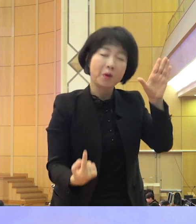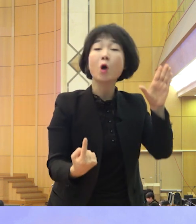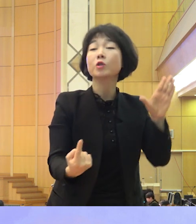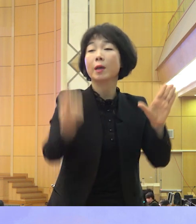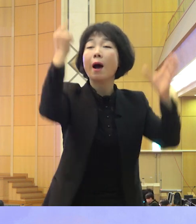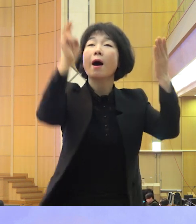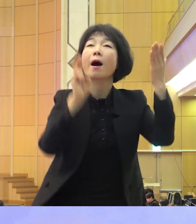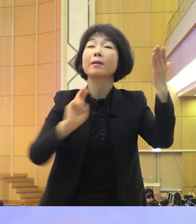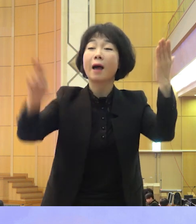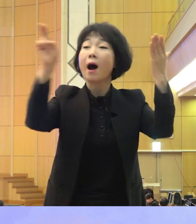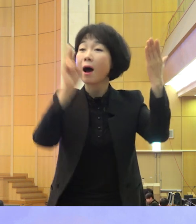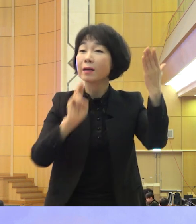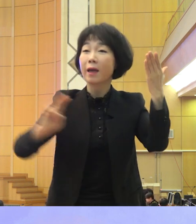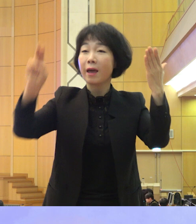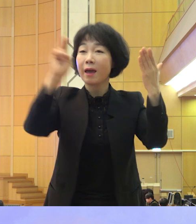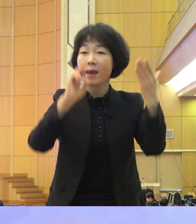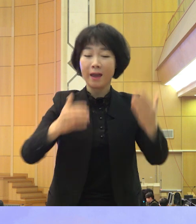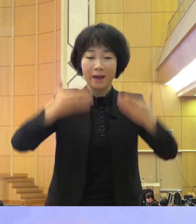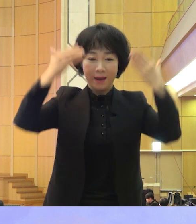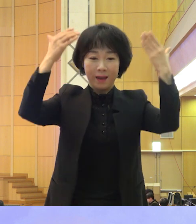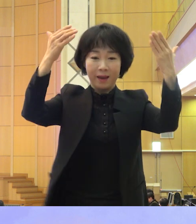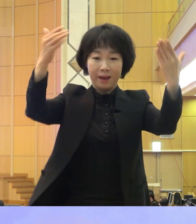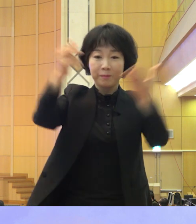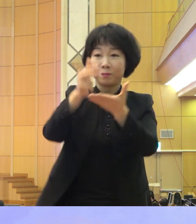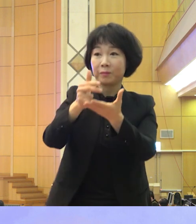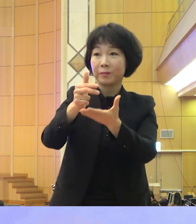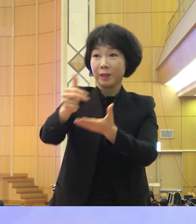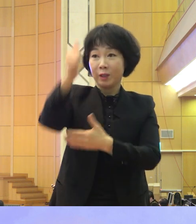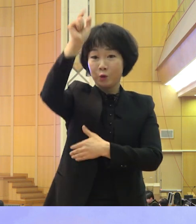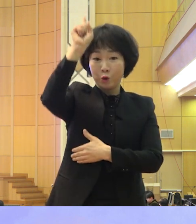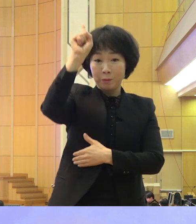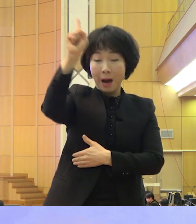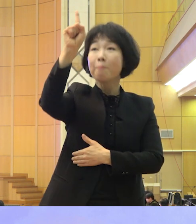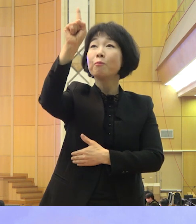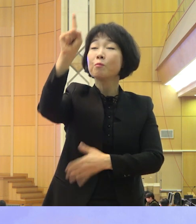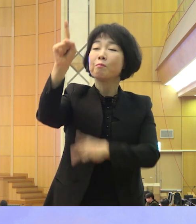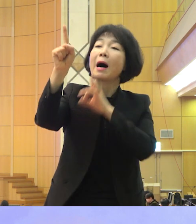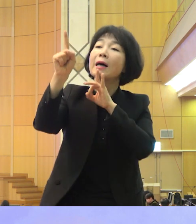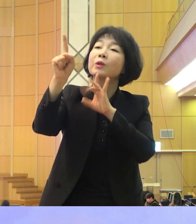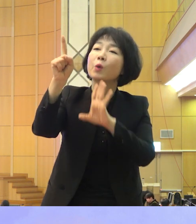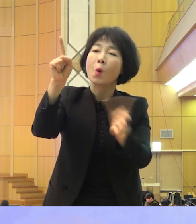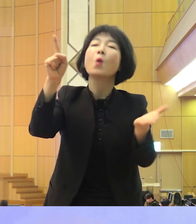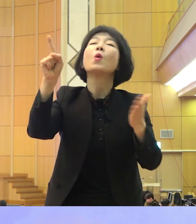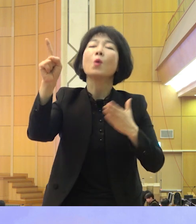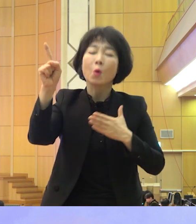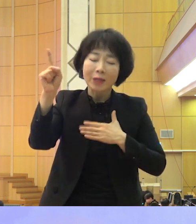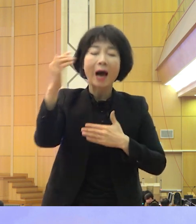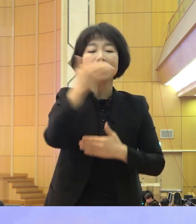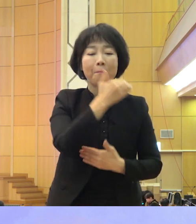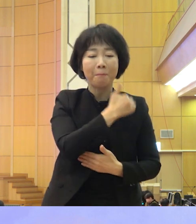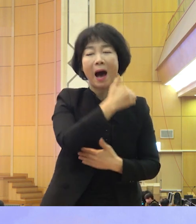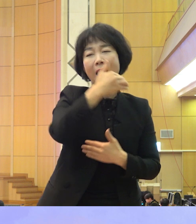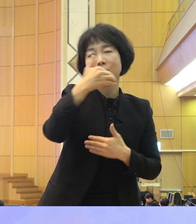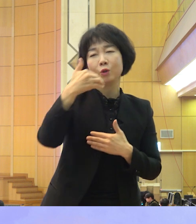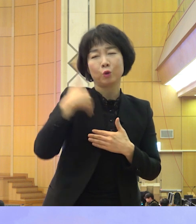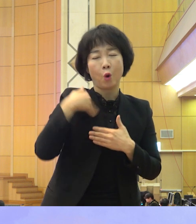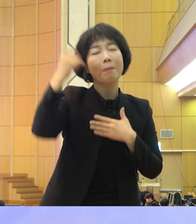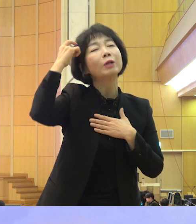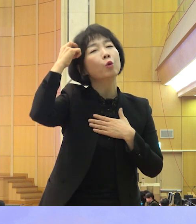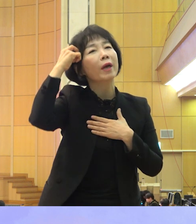목소리 높여자. 주님 한 분만으로, 주님 한 분만으로